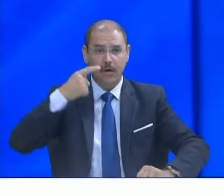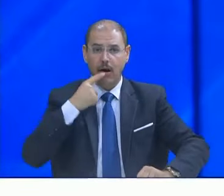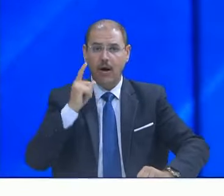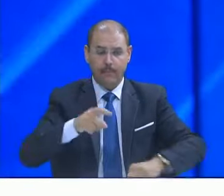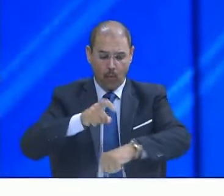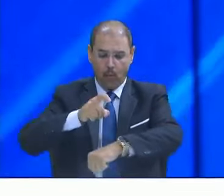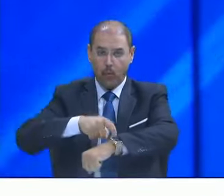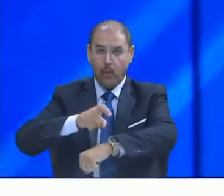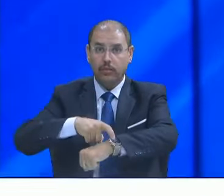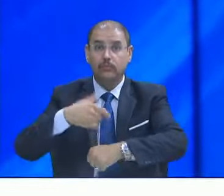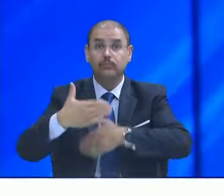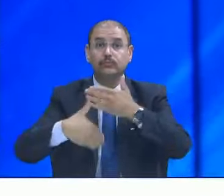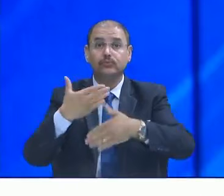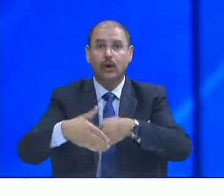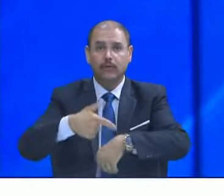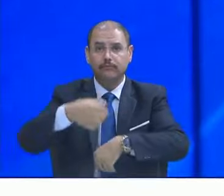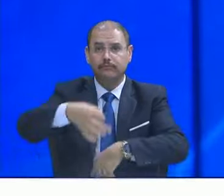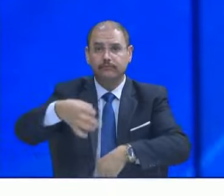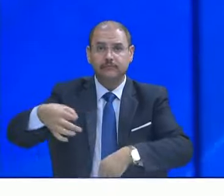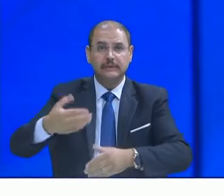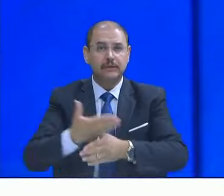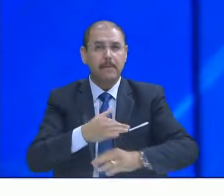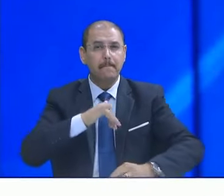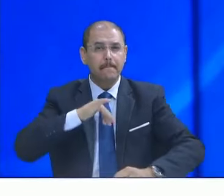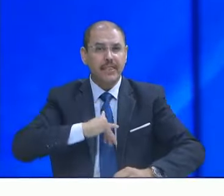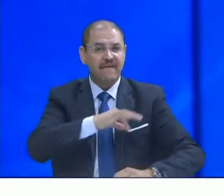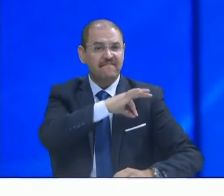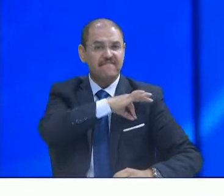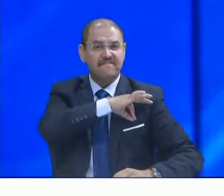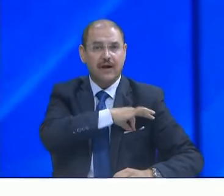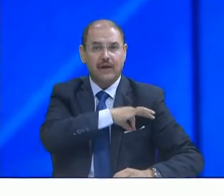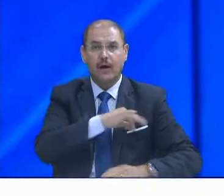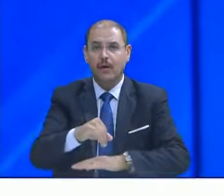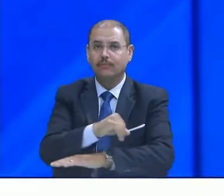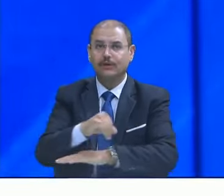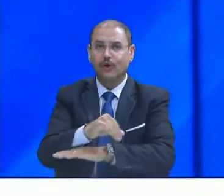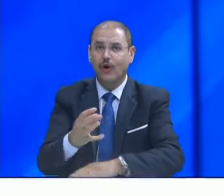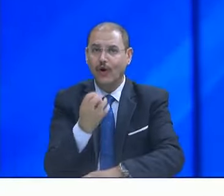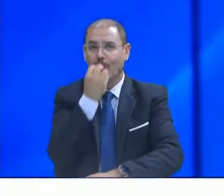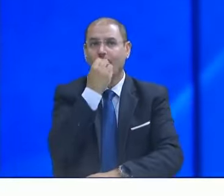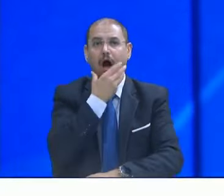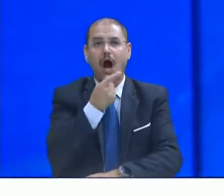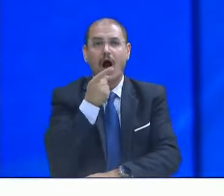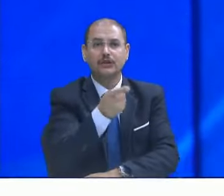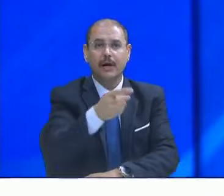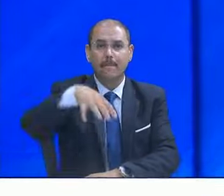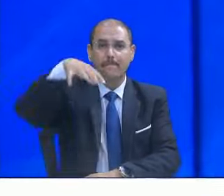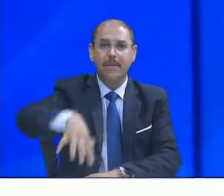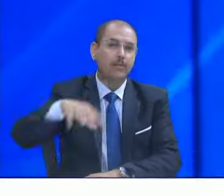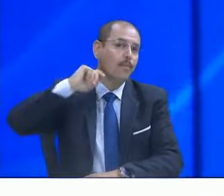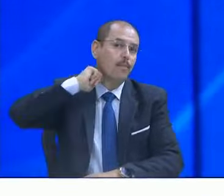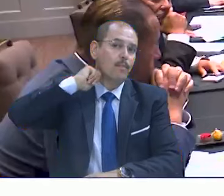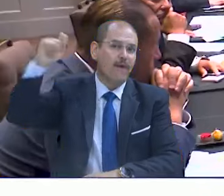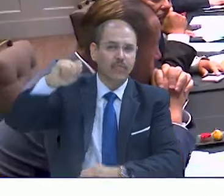الزمني المحدد وان يلمس ابناء وبنات المحافظه اثر المشاريع التنمويه بدور استعرض